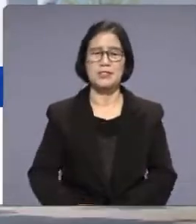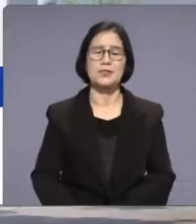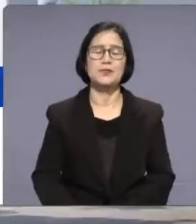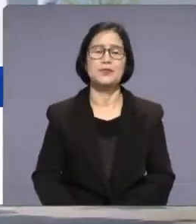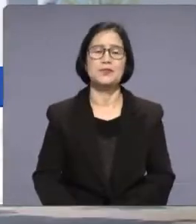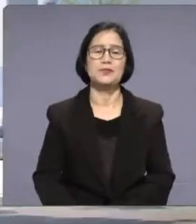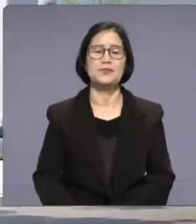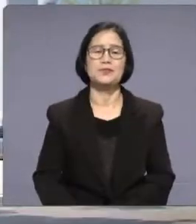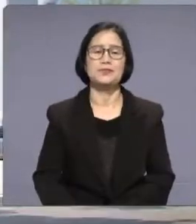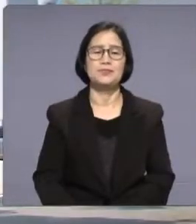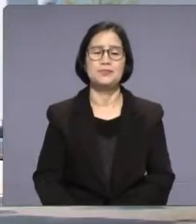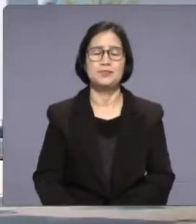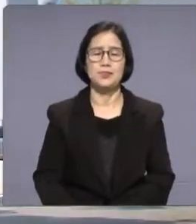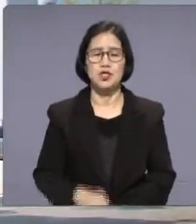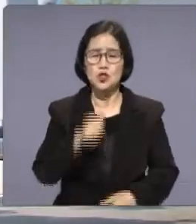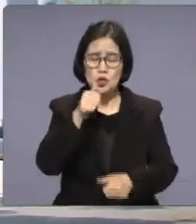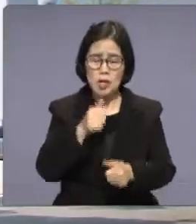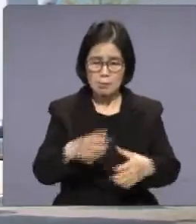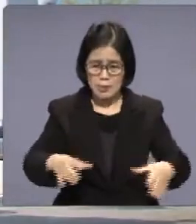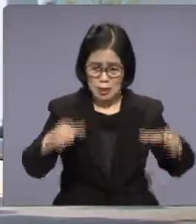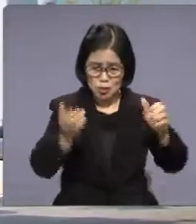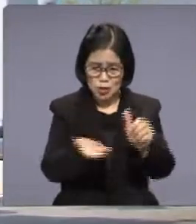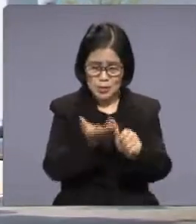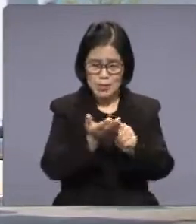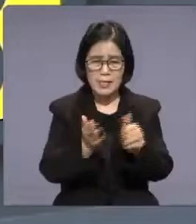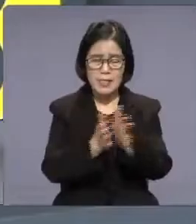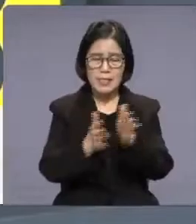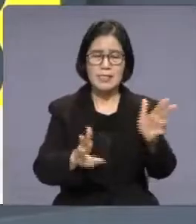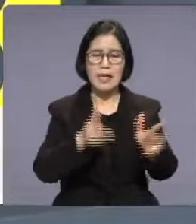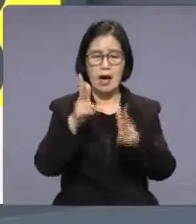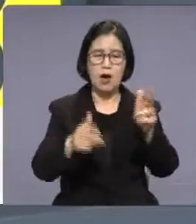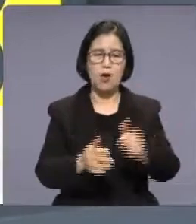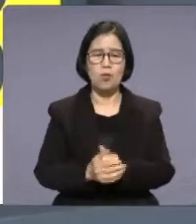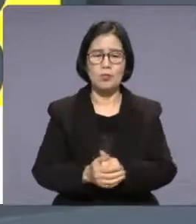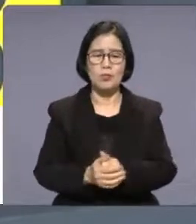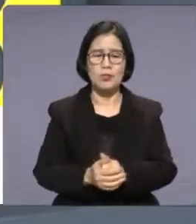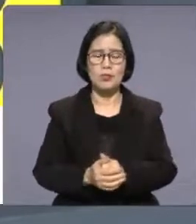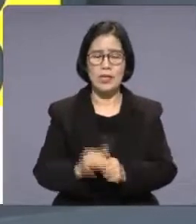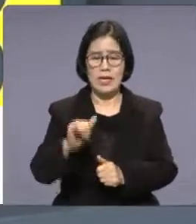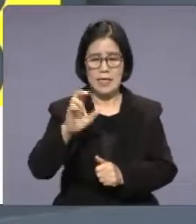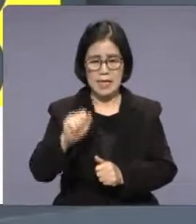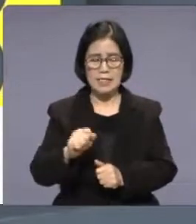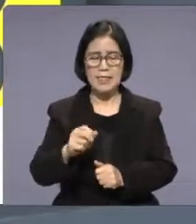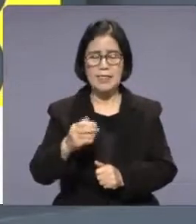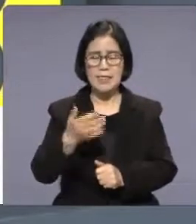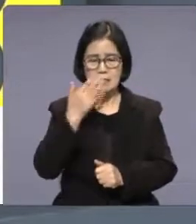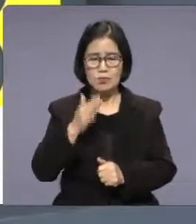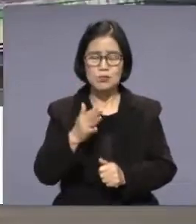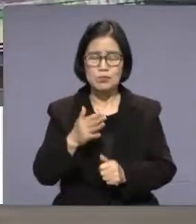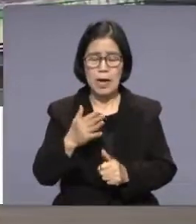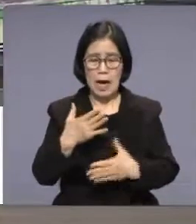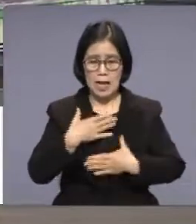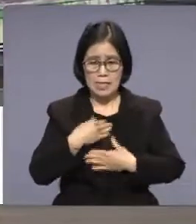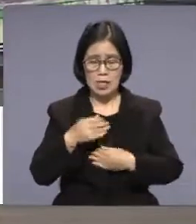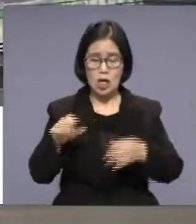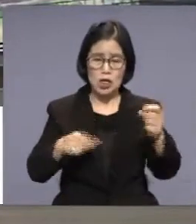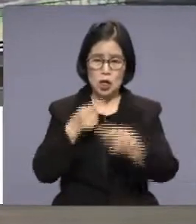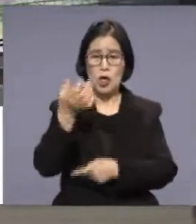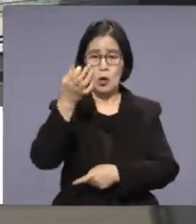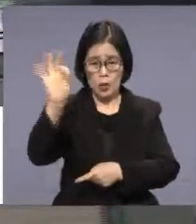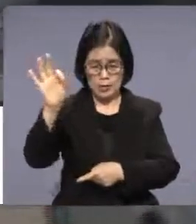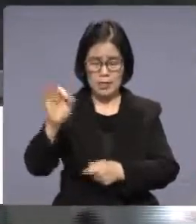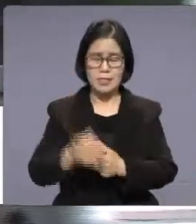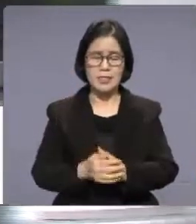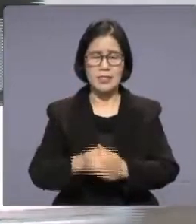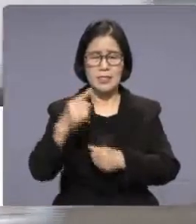일이었죠. 콩나물 시로 재배로 시작된 사업은 ISO 22000 식품안전경영 시스템 인증을 획득하며